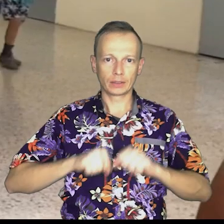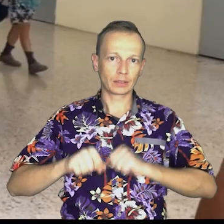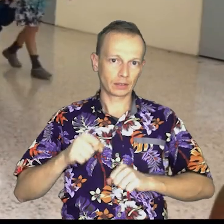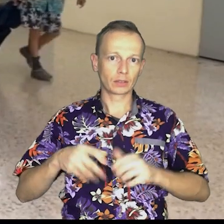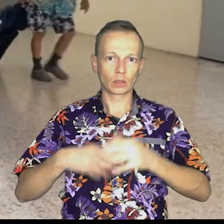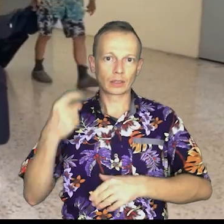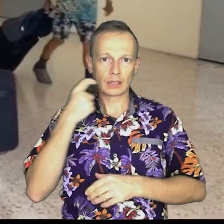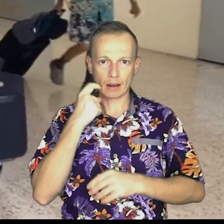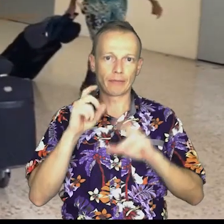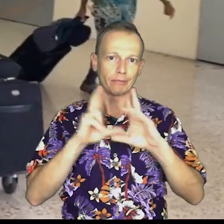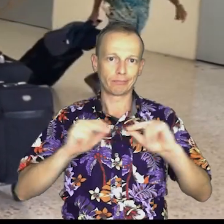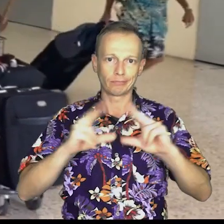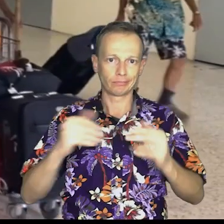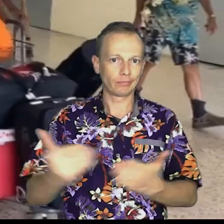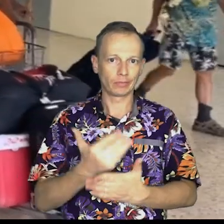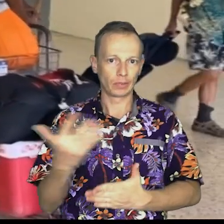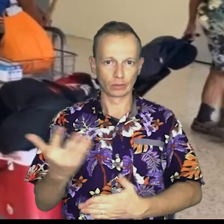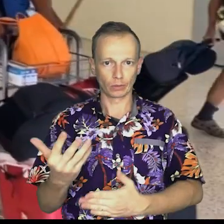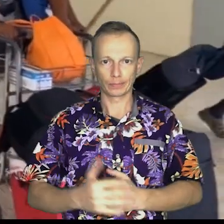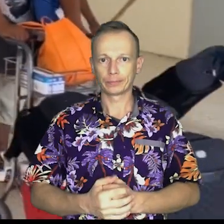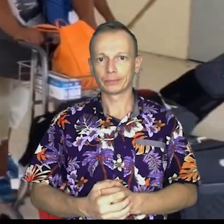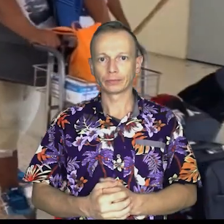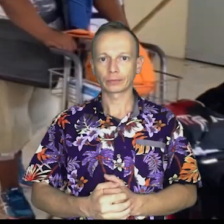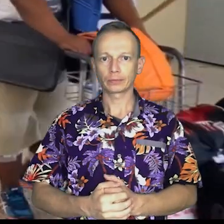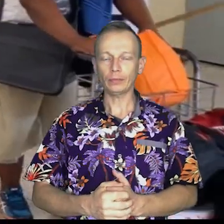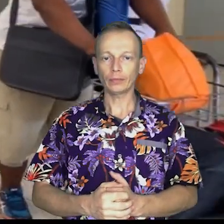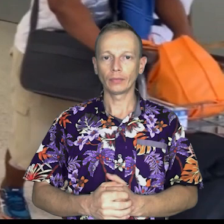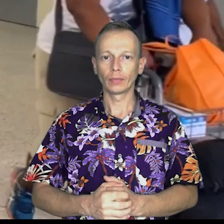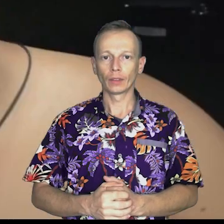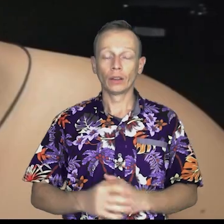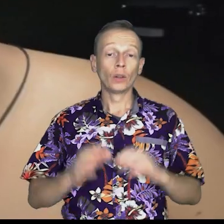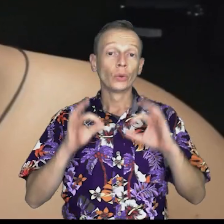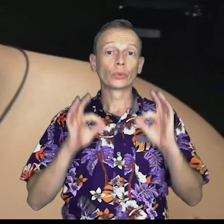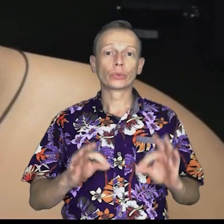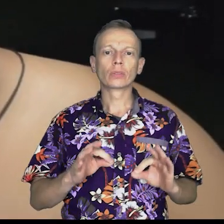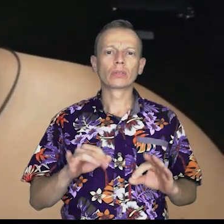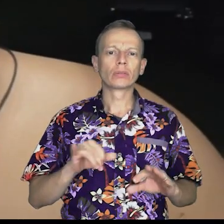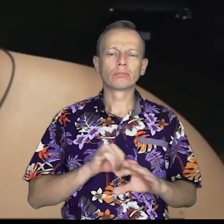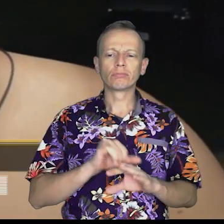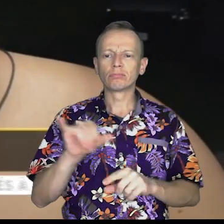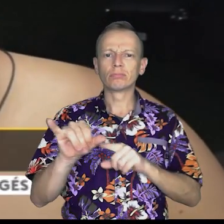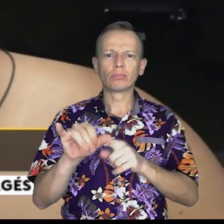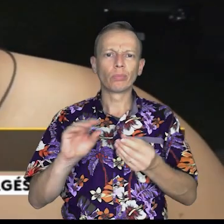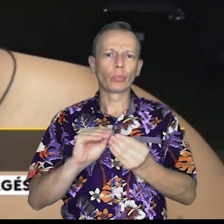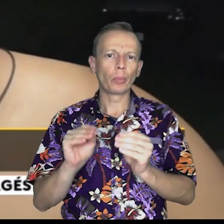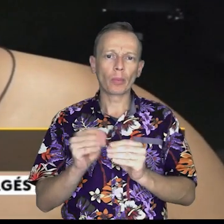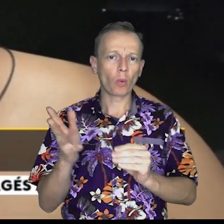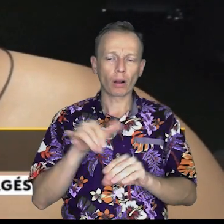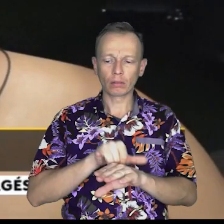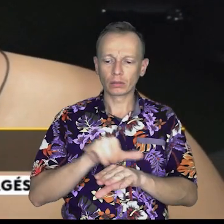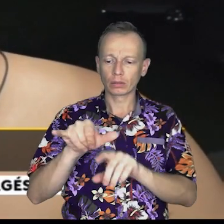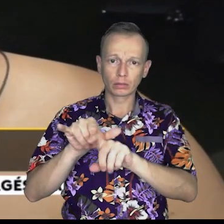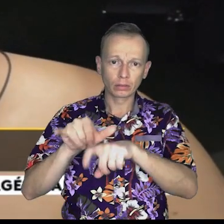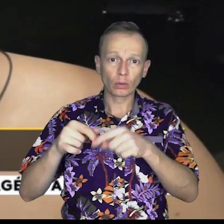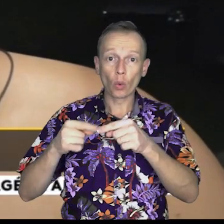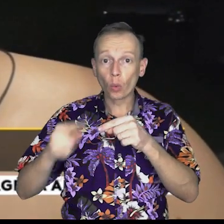Tahiti, Hendrix Perry, au micro de Vito Tapo. L'explication qu'on a reçue, c'était qu'une des roues